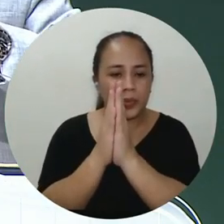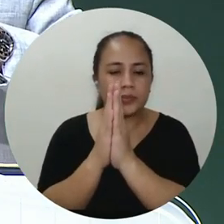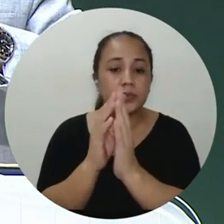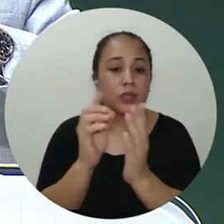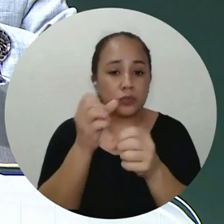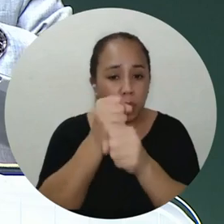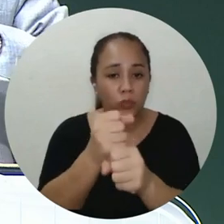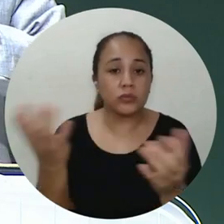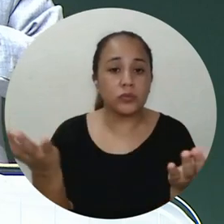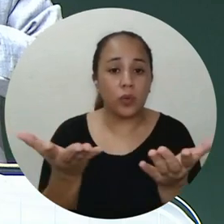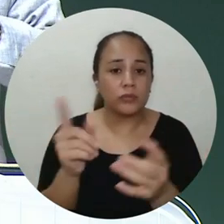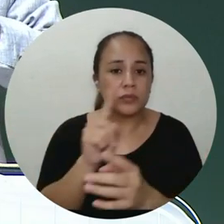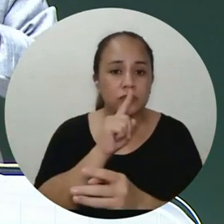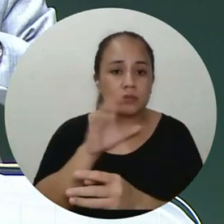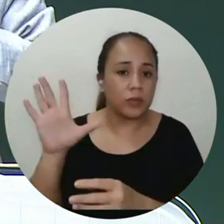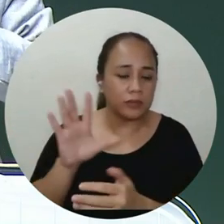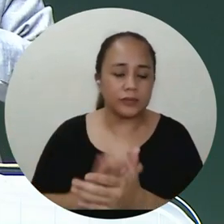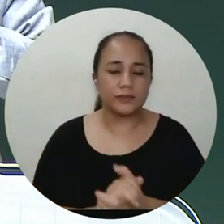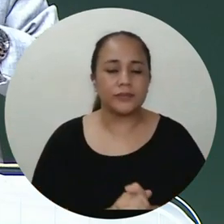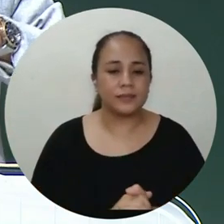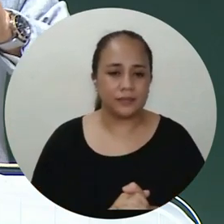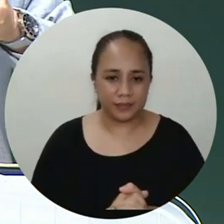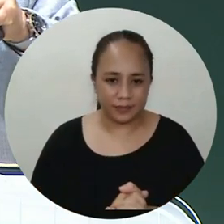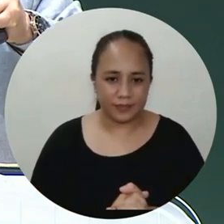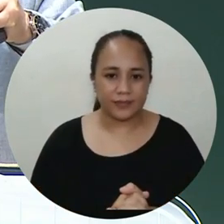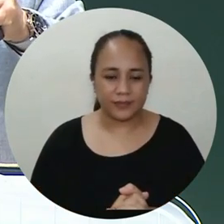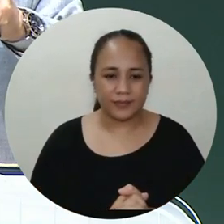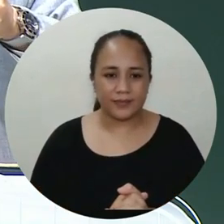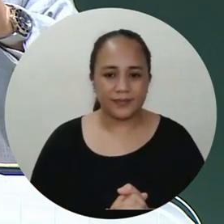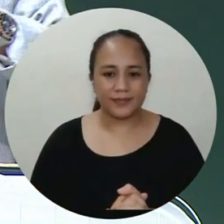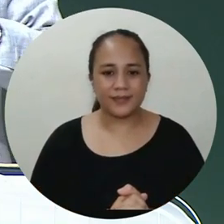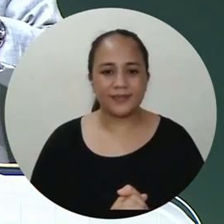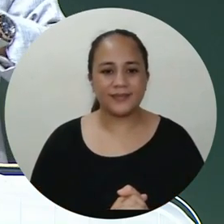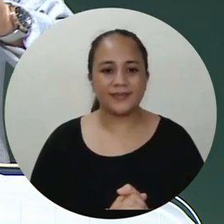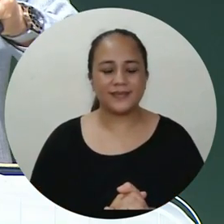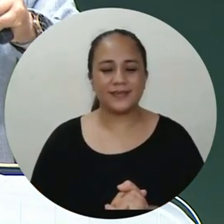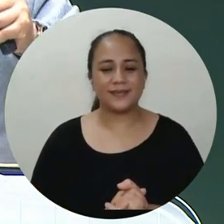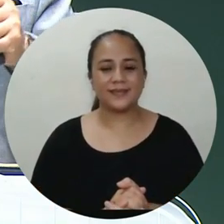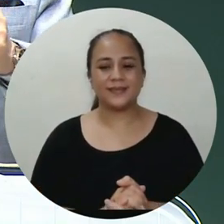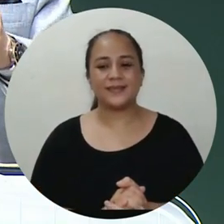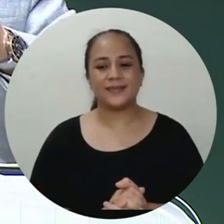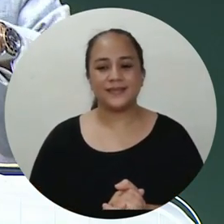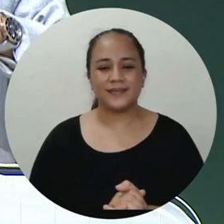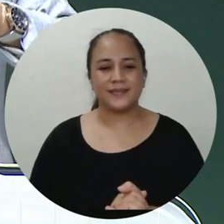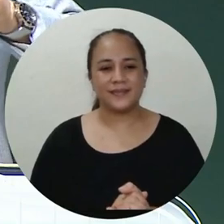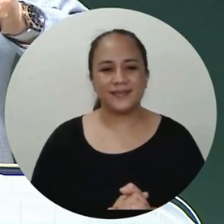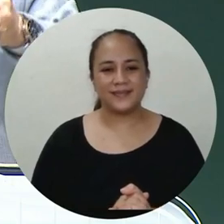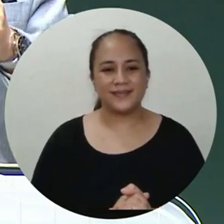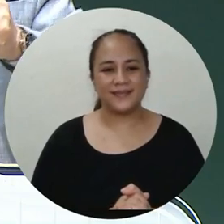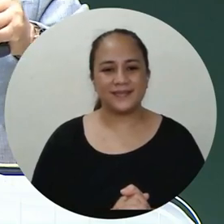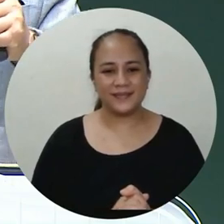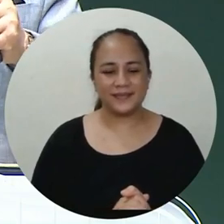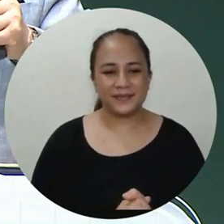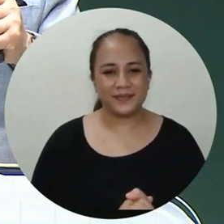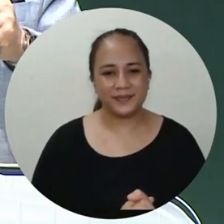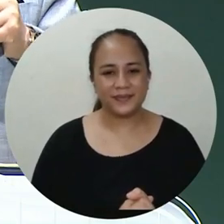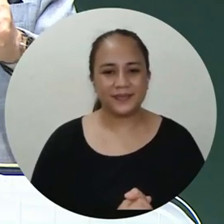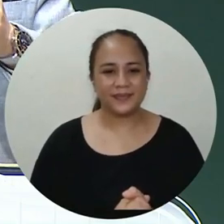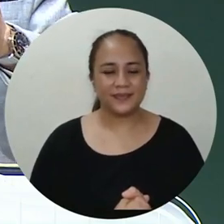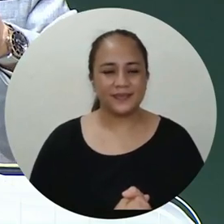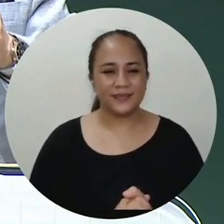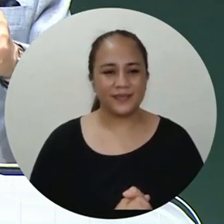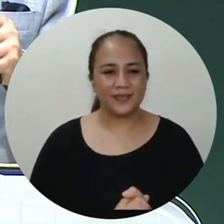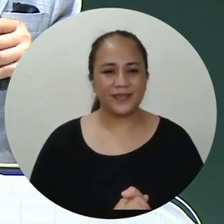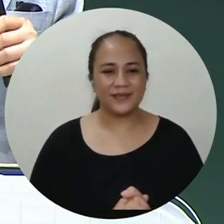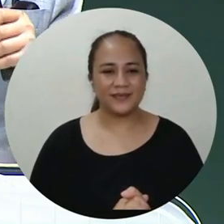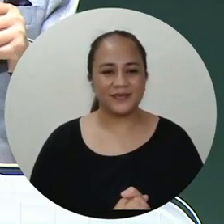이 발라와 안에는요 여러분 분위기 같으면 뭐 홀로 하지 말고 매 모여 가지고 같이 막